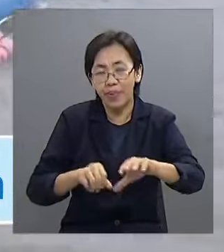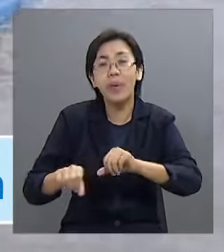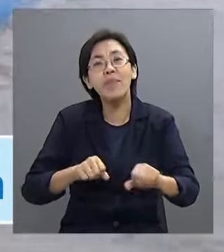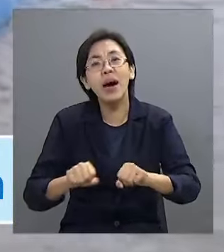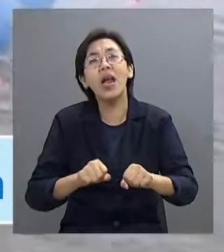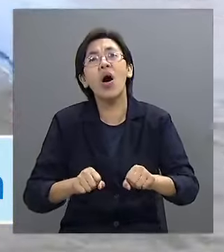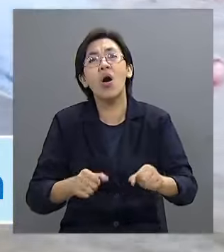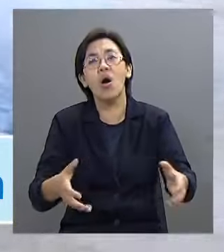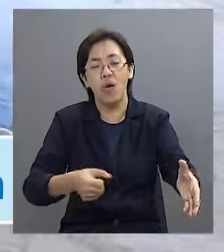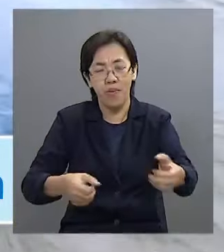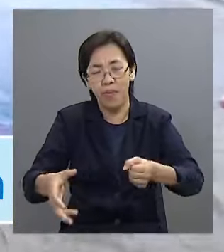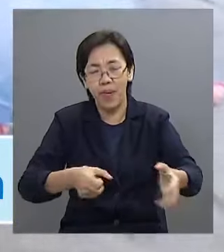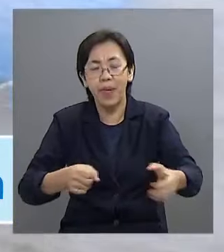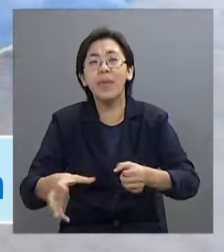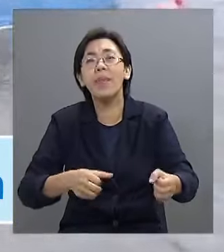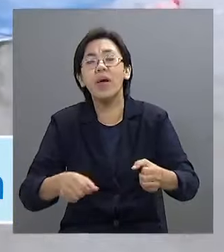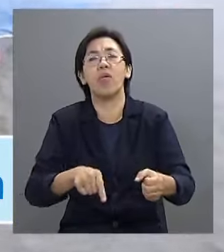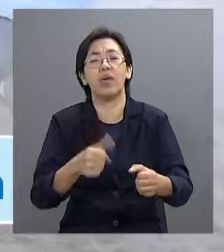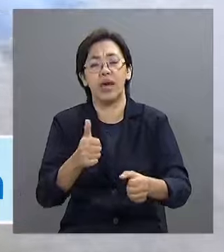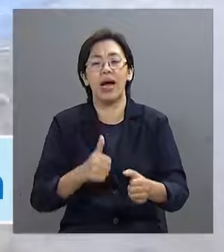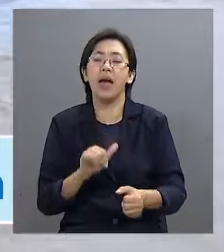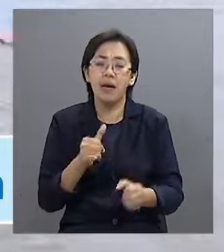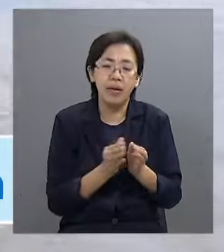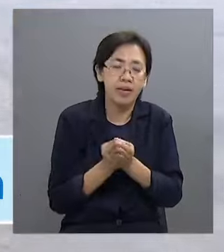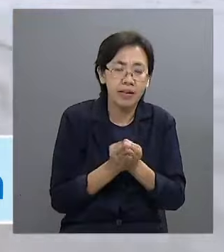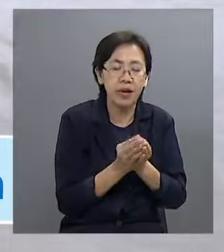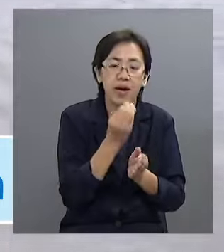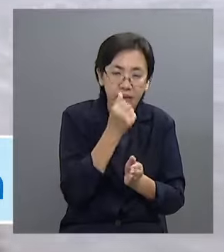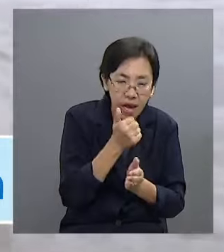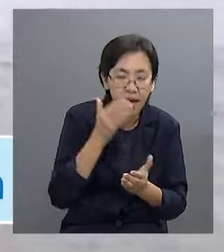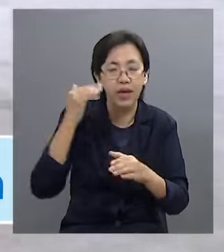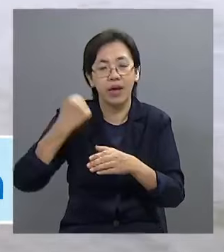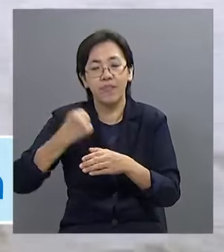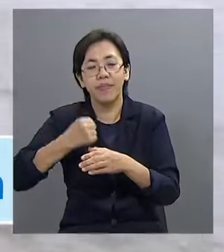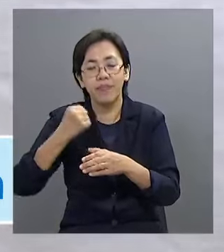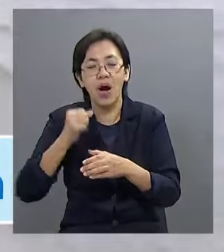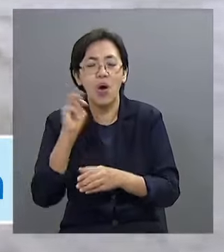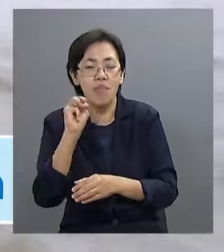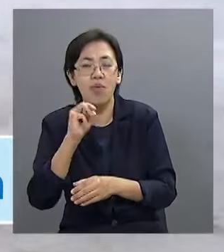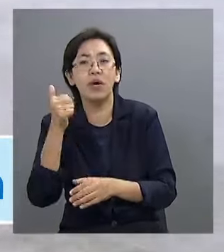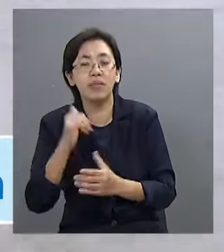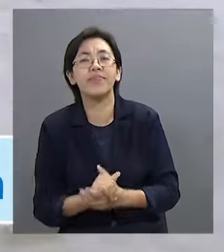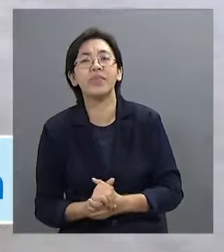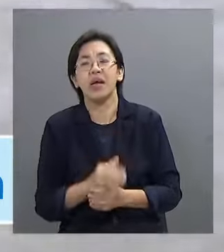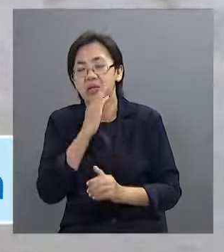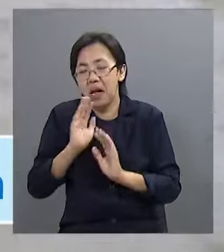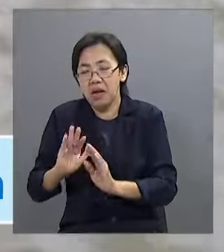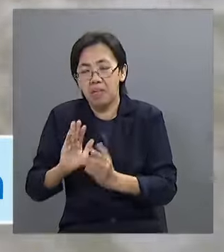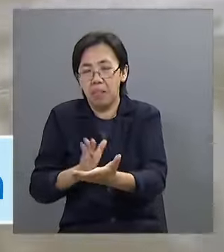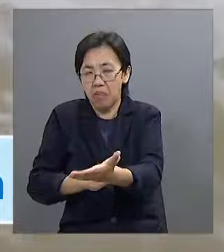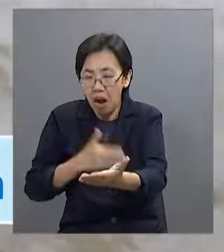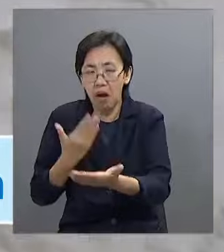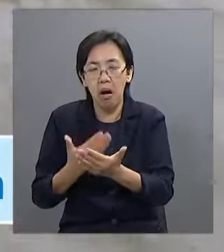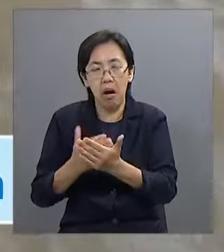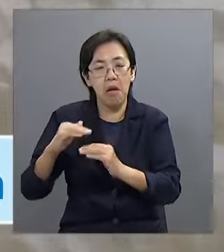านกันเองในครอบครัวส่วนที่เหลือก็นำไปทำกะปิยิ่งเก็บไว้นานยิ่งราคาดีนะเขาบอกว่าอย่างนี้ถือว่าเป็นการถนอมอาหาร